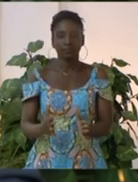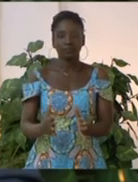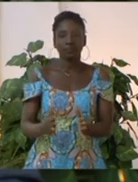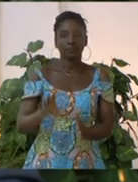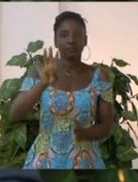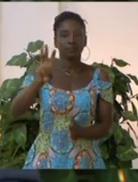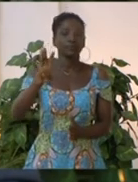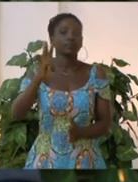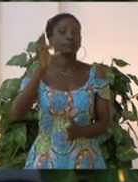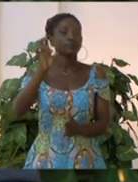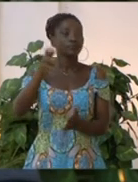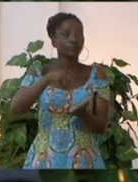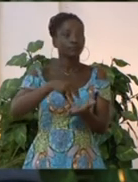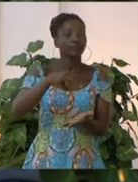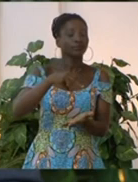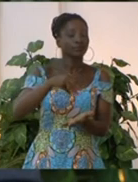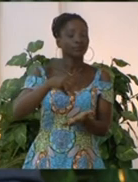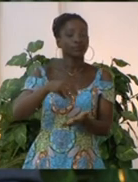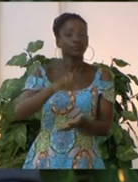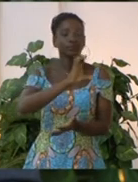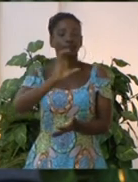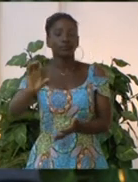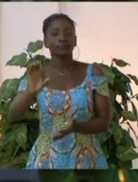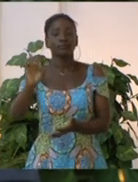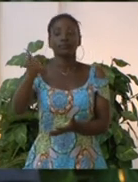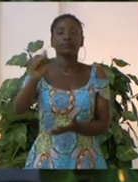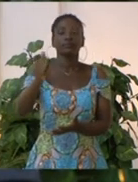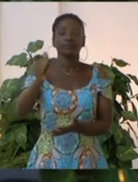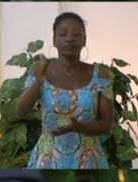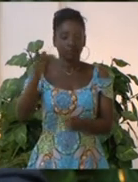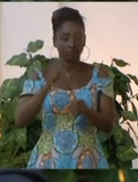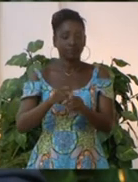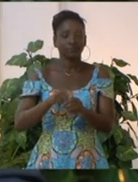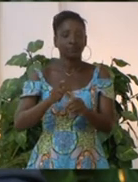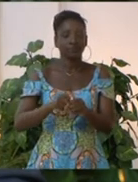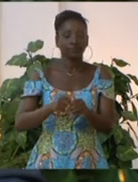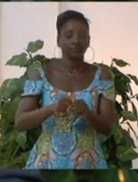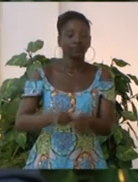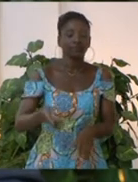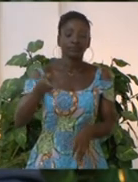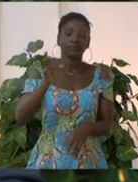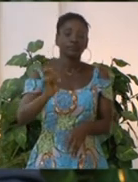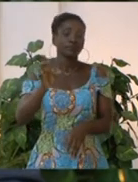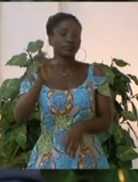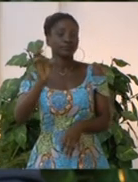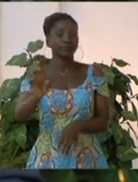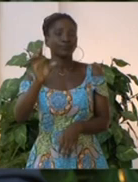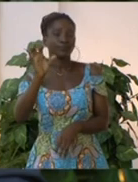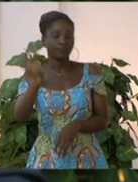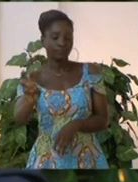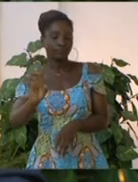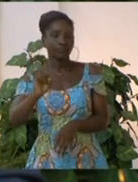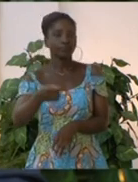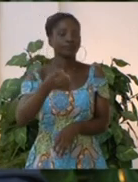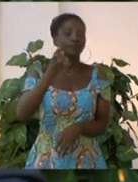48500 10 de participation à 116,85 %